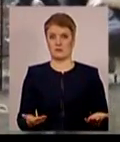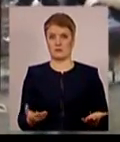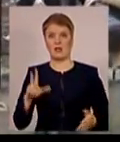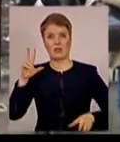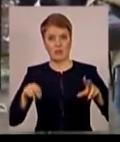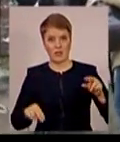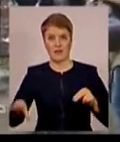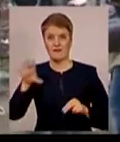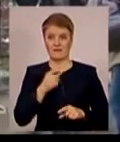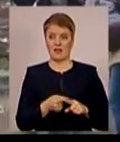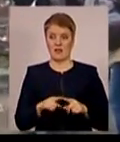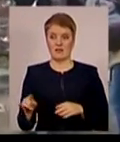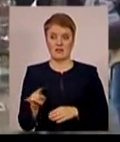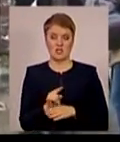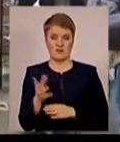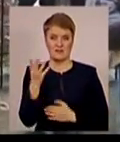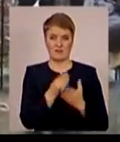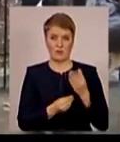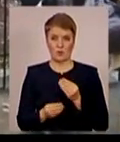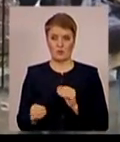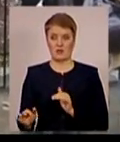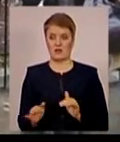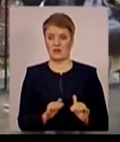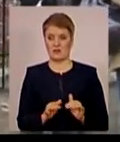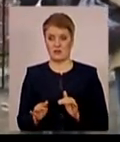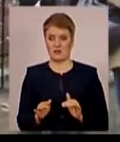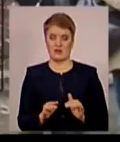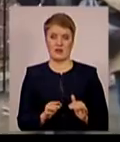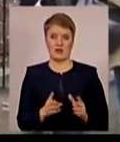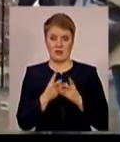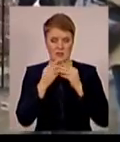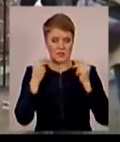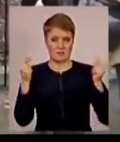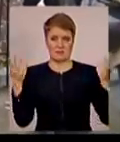всі ці лживі, сфабриковані справи просто як карточний домик розлетяться.